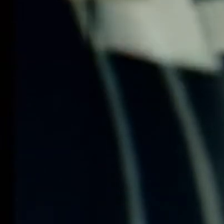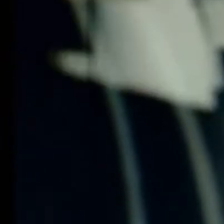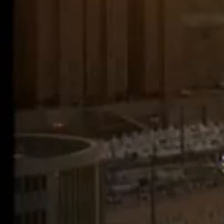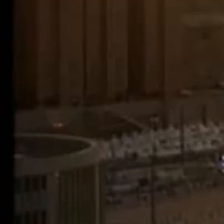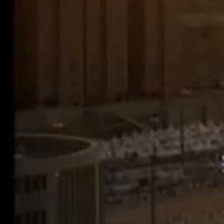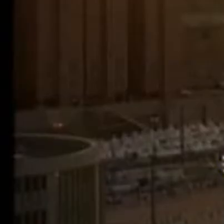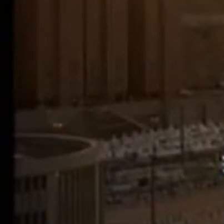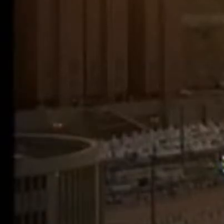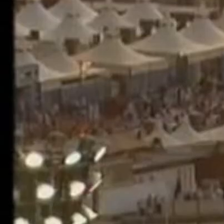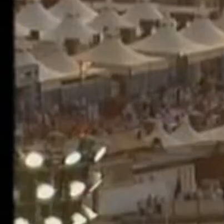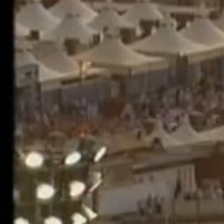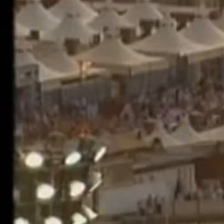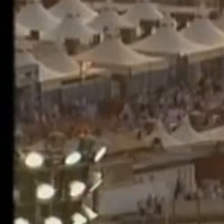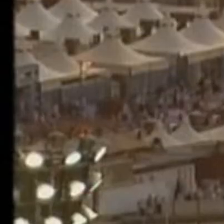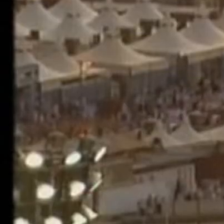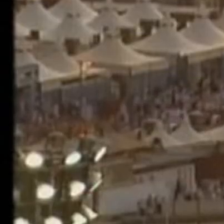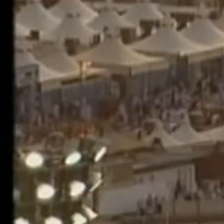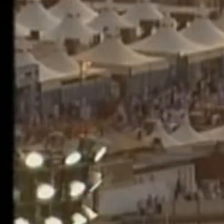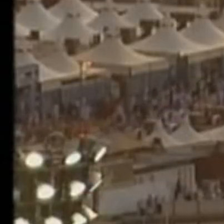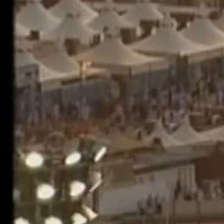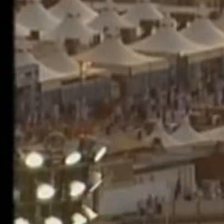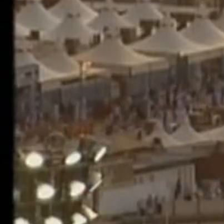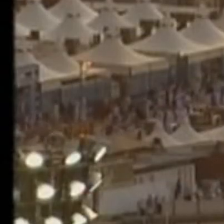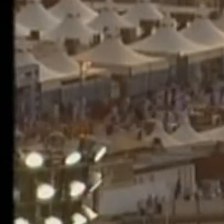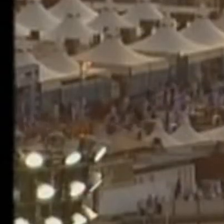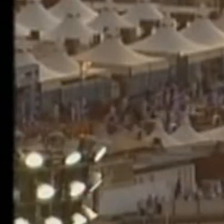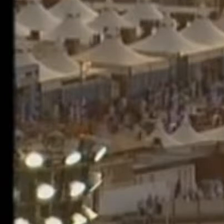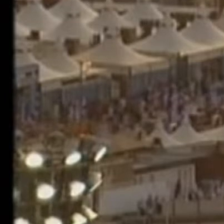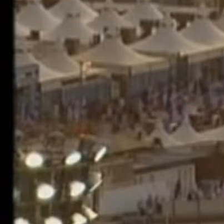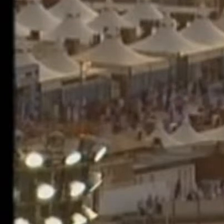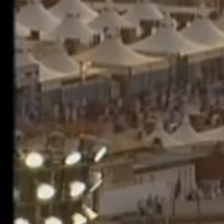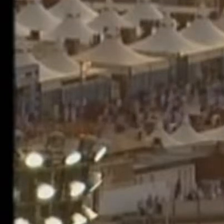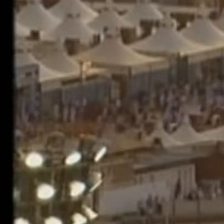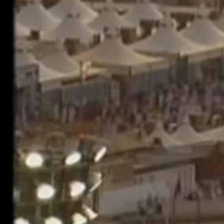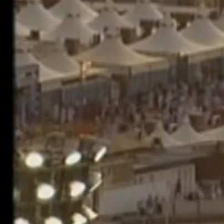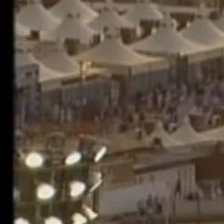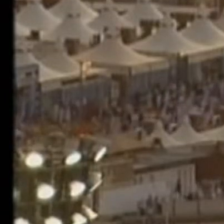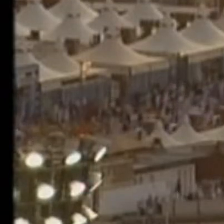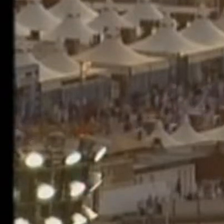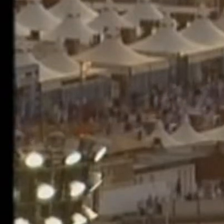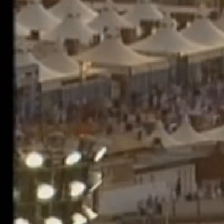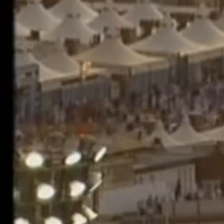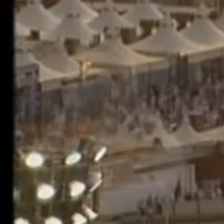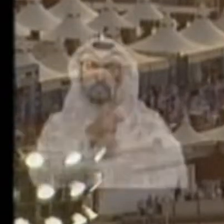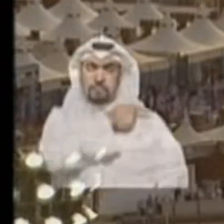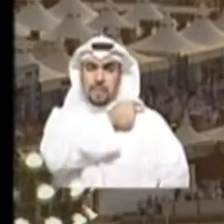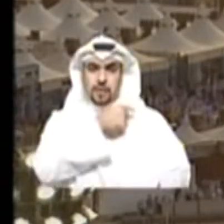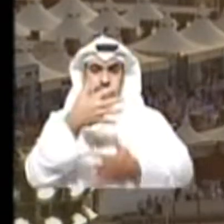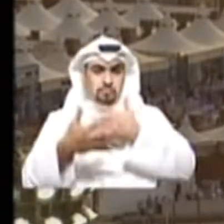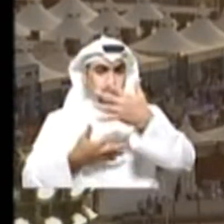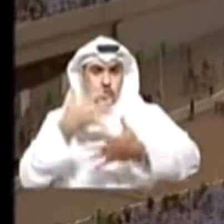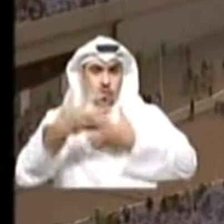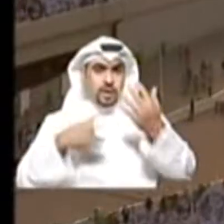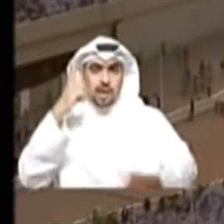العقبة الصغرى ثم الوسطى وبعدها الكبرى. ويمكن للمتعجلين من ضيوف الرحمن أن يغادروا منى